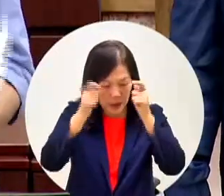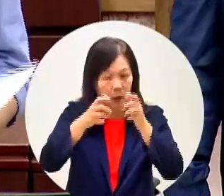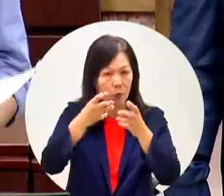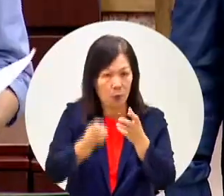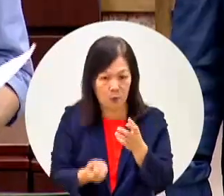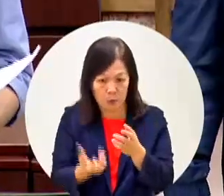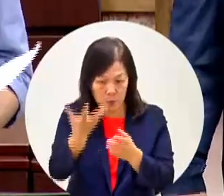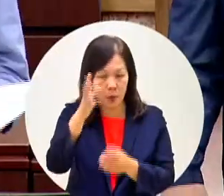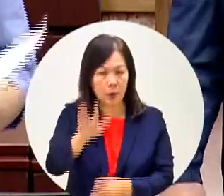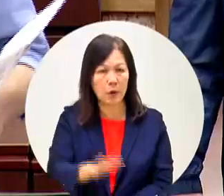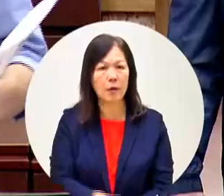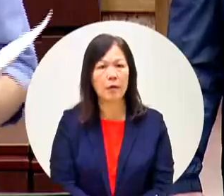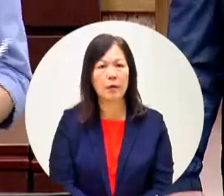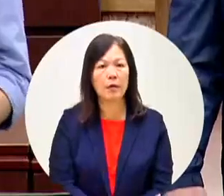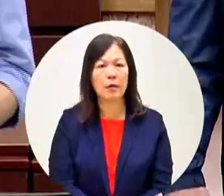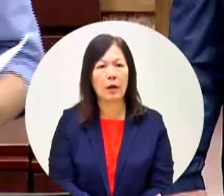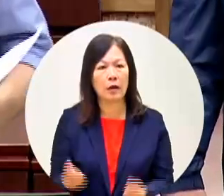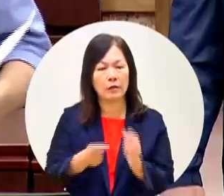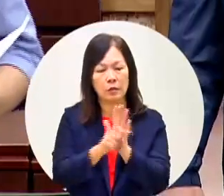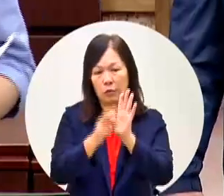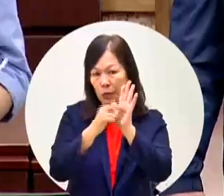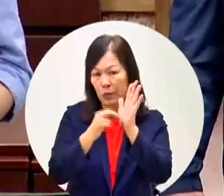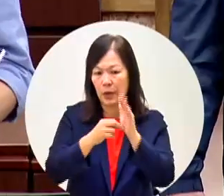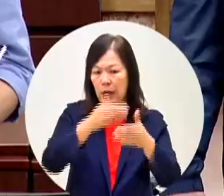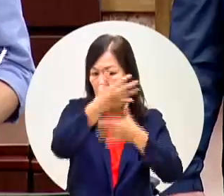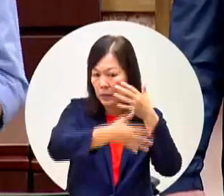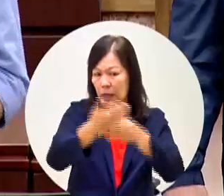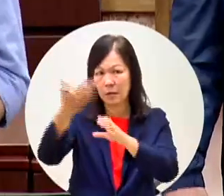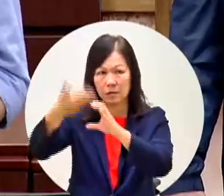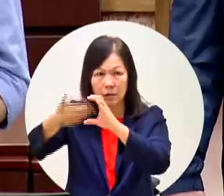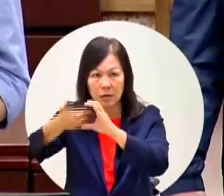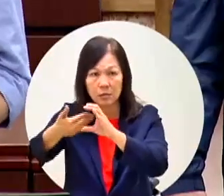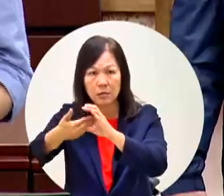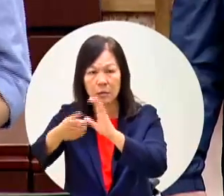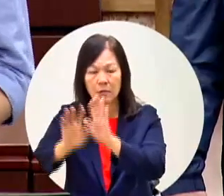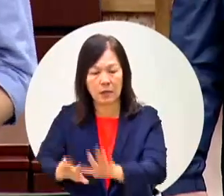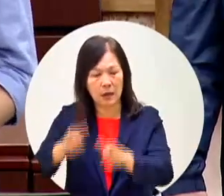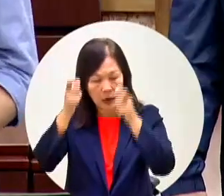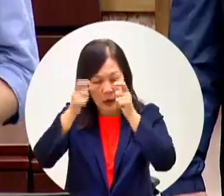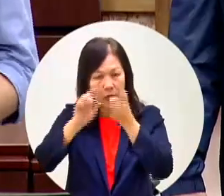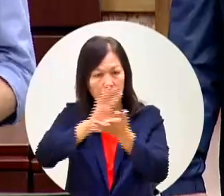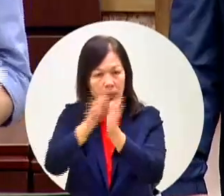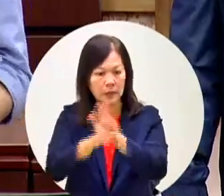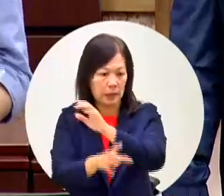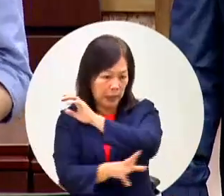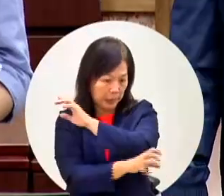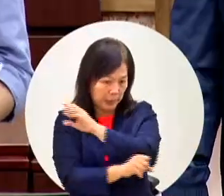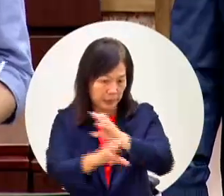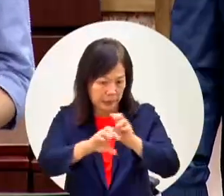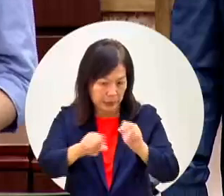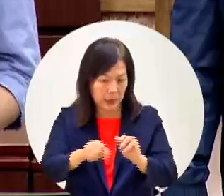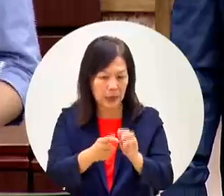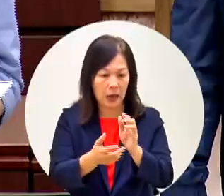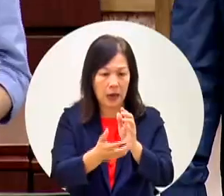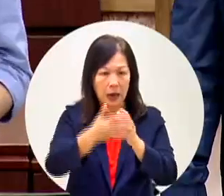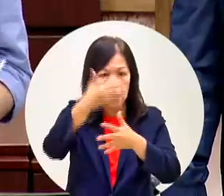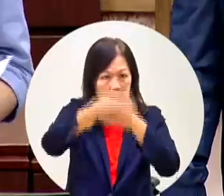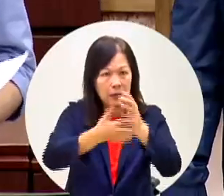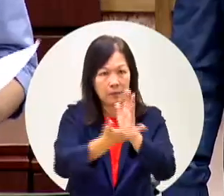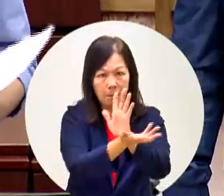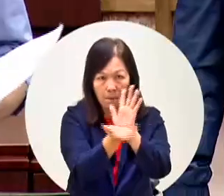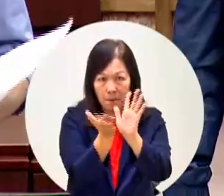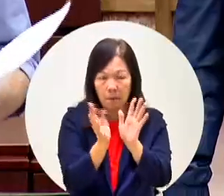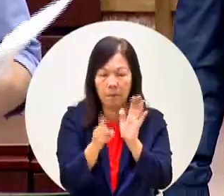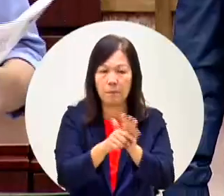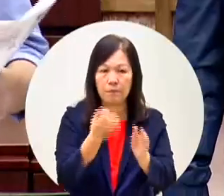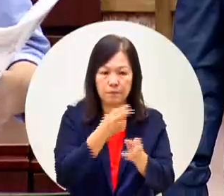像电影、电视，这些人现在将来在高雄变成基地影展，然后呢做电影后制，以这里为取景，